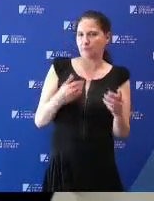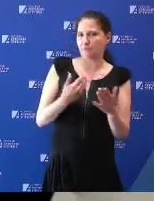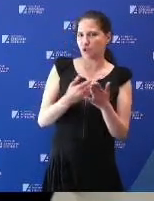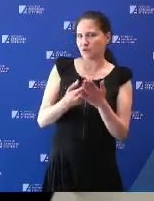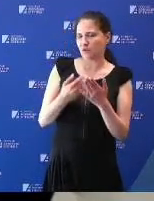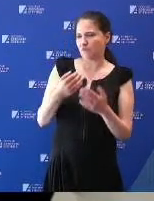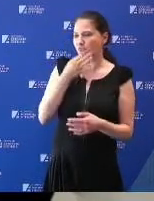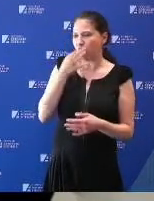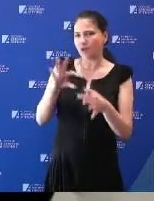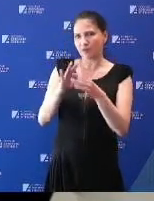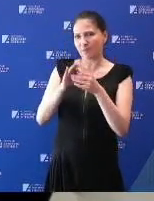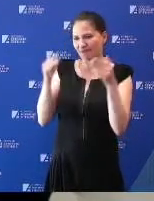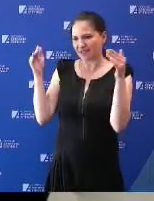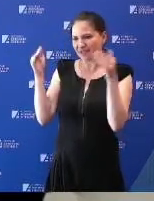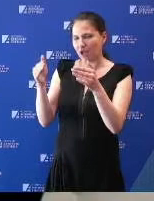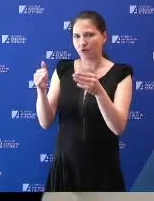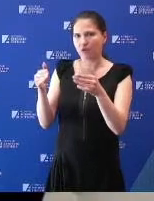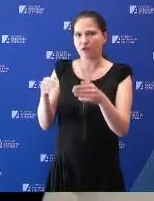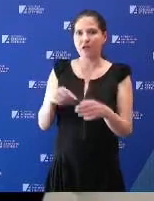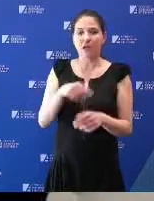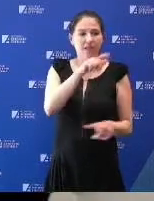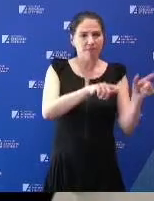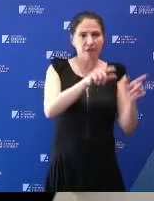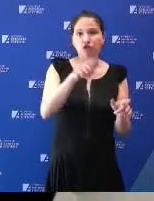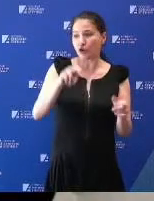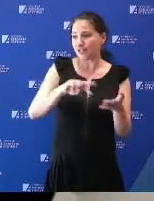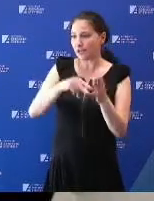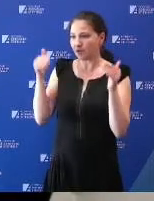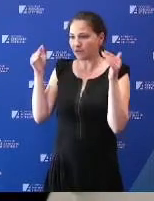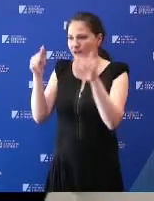wir sicherstellen, dass die Menschen dieser Technologie vertrauen?